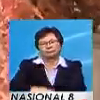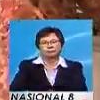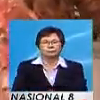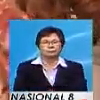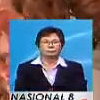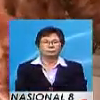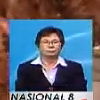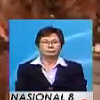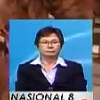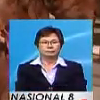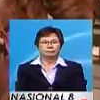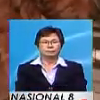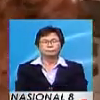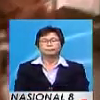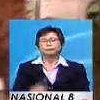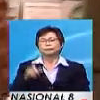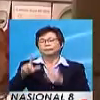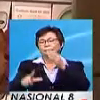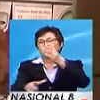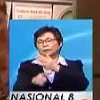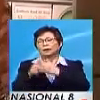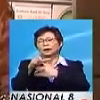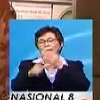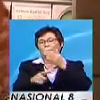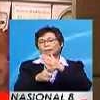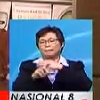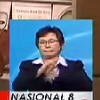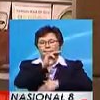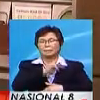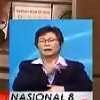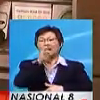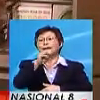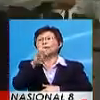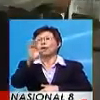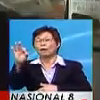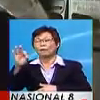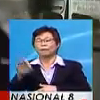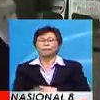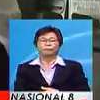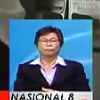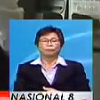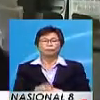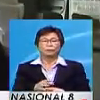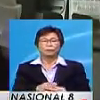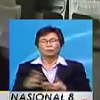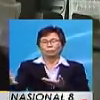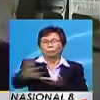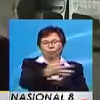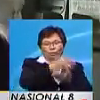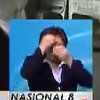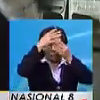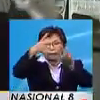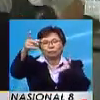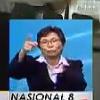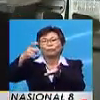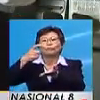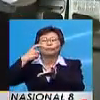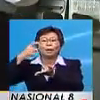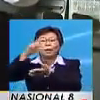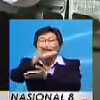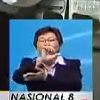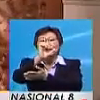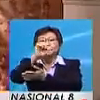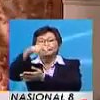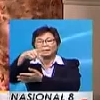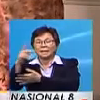kredit tegas timbalan menteri kewangan dat Johari Abdul Gani pengumpulan dan penzahiran maklumat kredit oleh APK